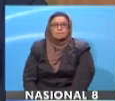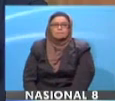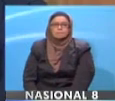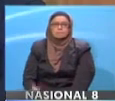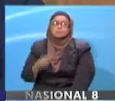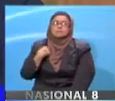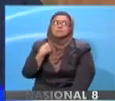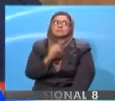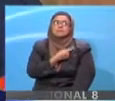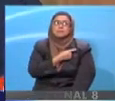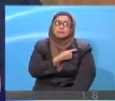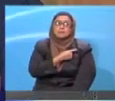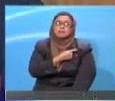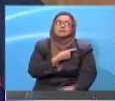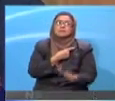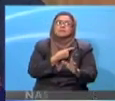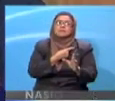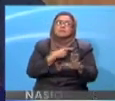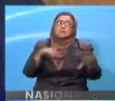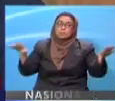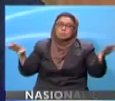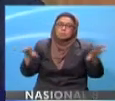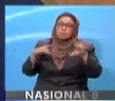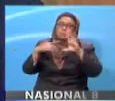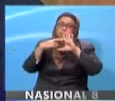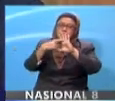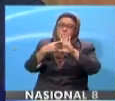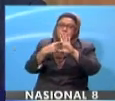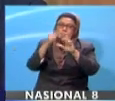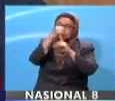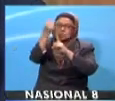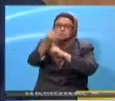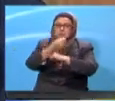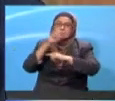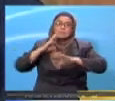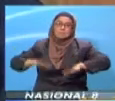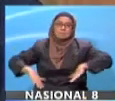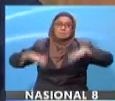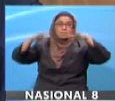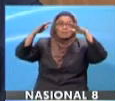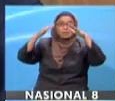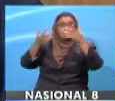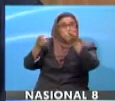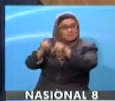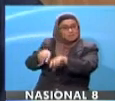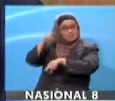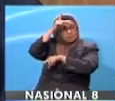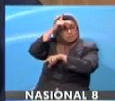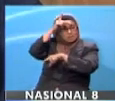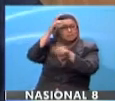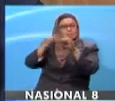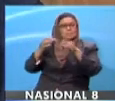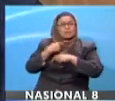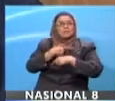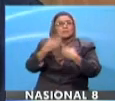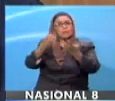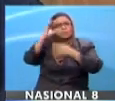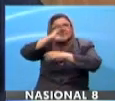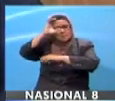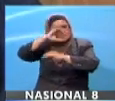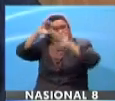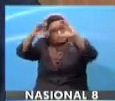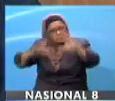Kita replay balik suasana masa banjir besar di Kelantan. Ya, kita masih lagi nak mencari kaedah yang terbaik